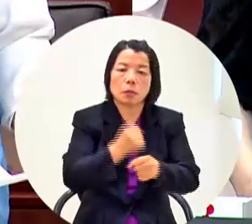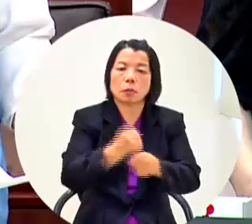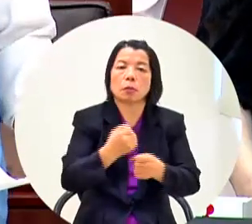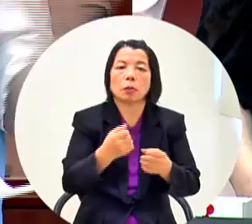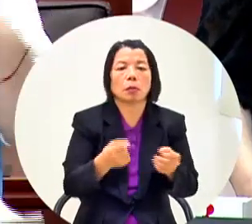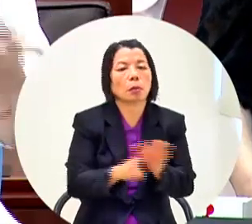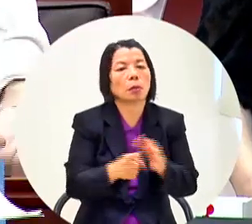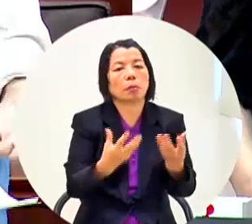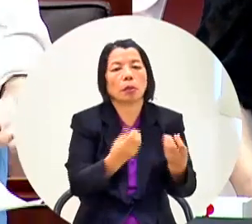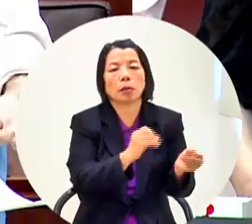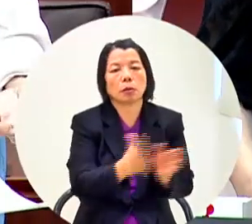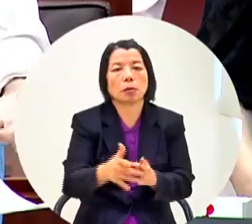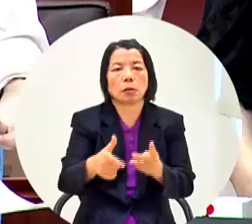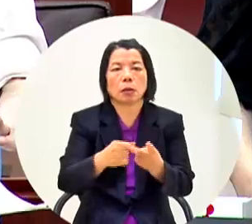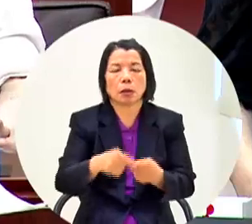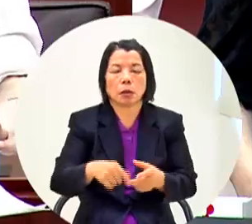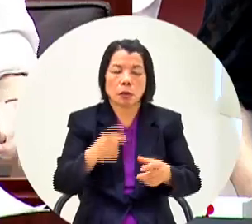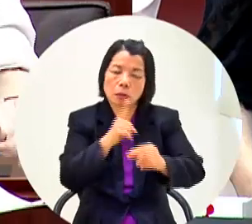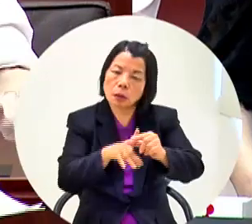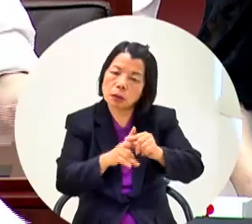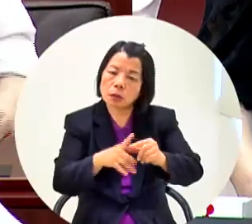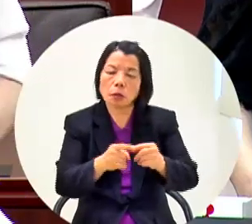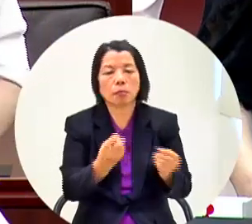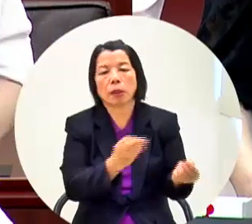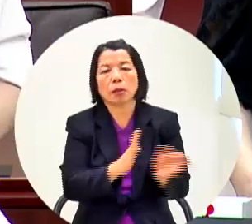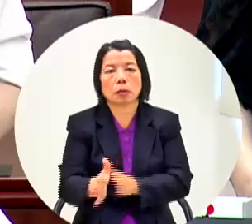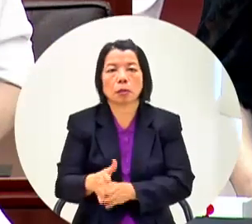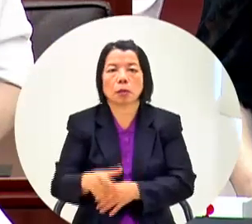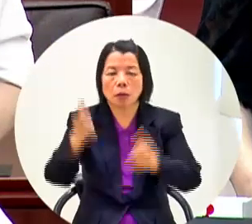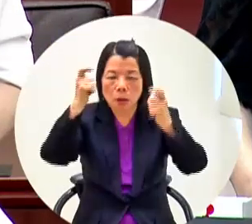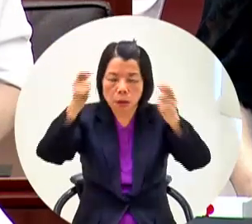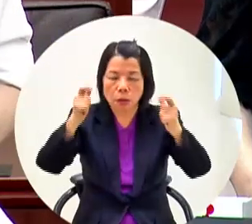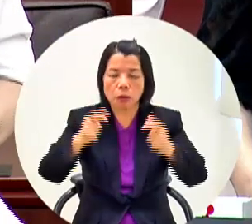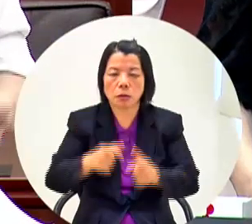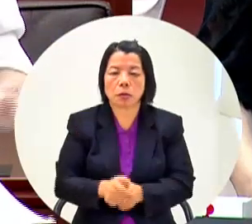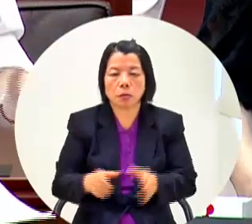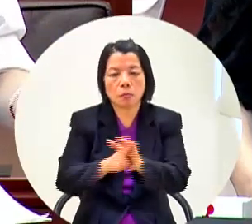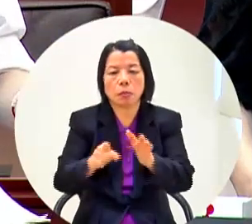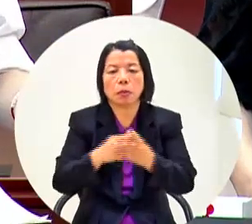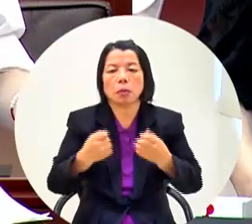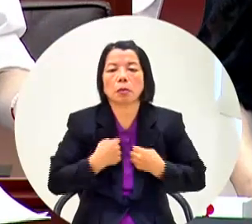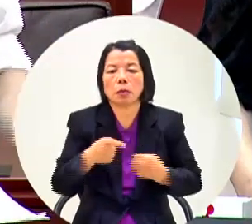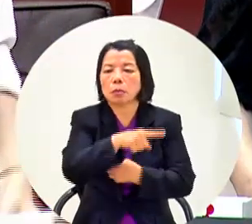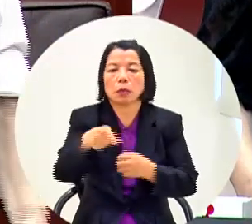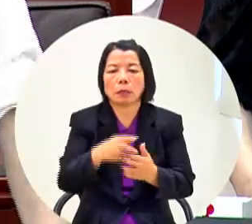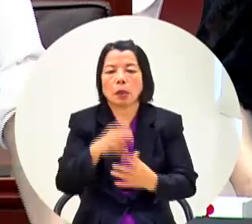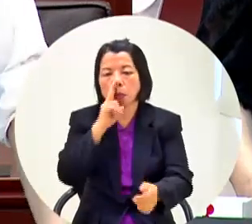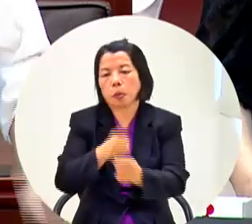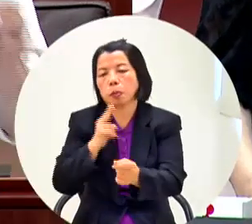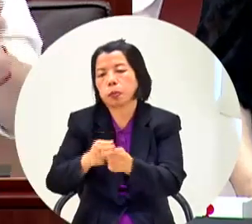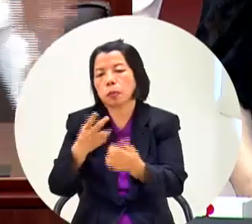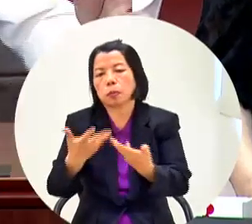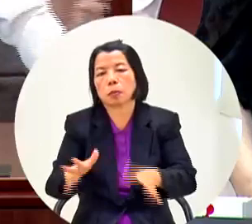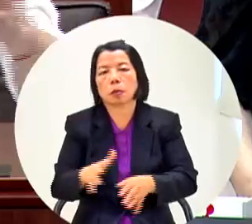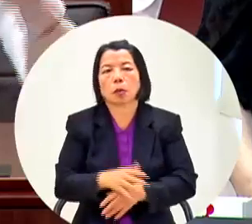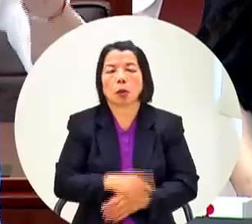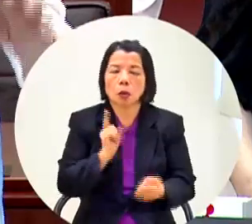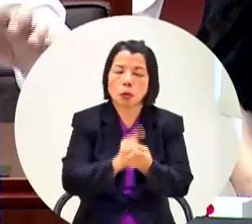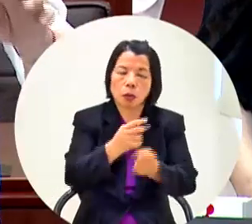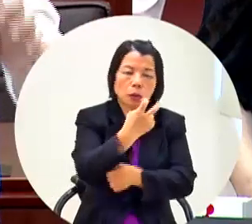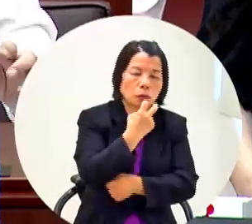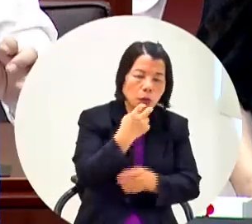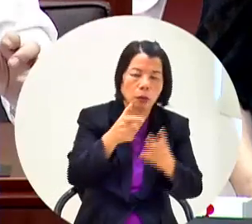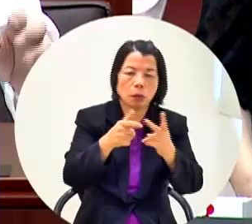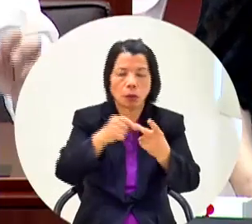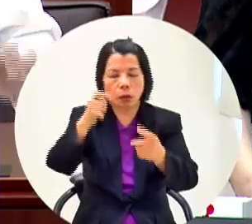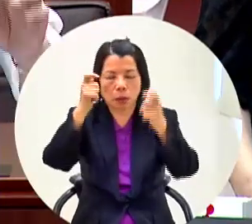没事，高雄一办被修理得满头包。我不懂，我们让中央地方